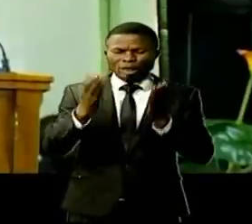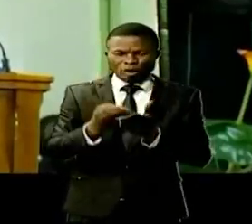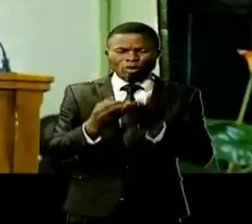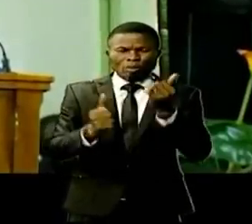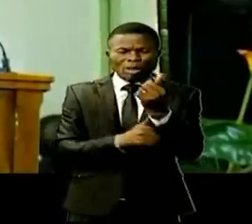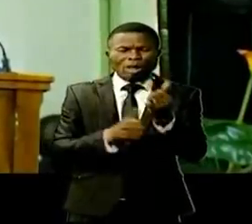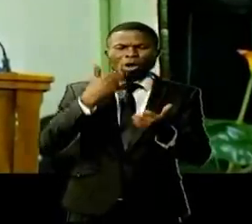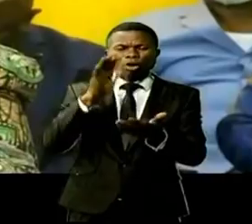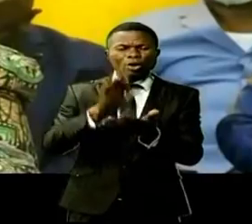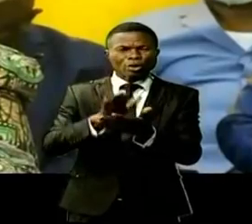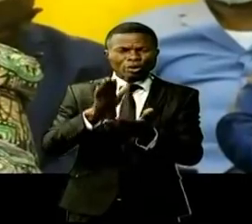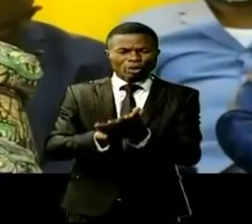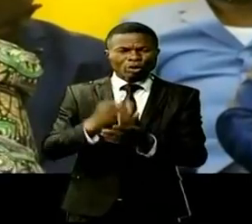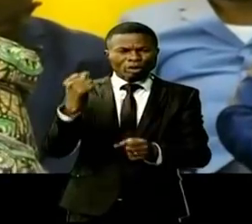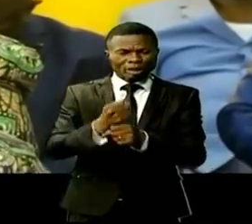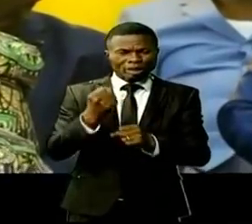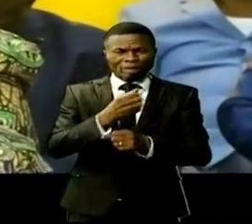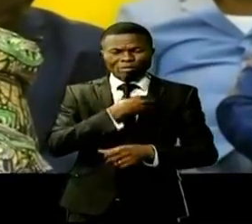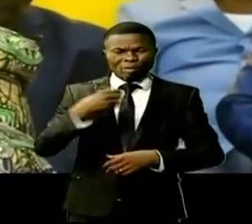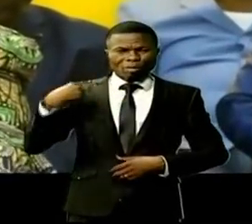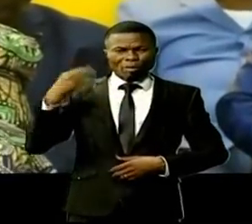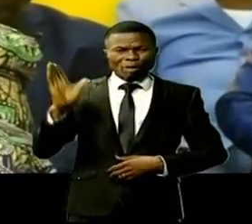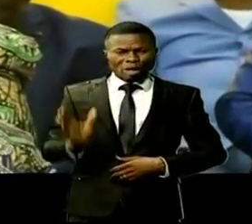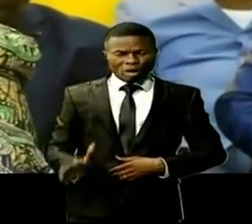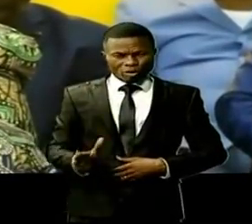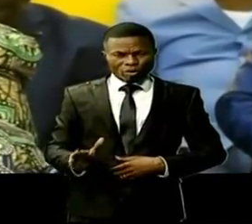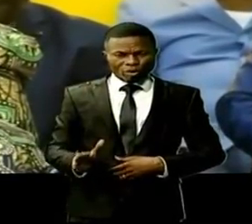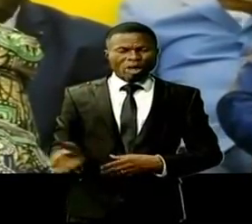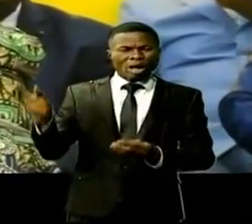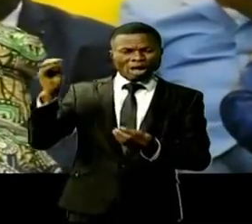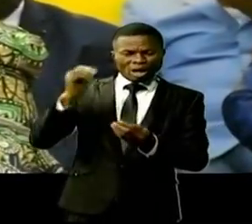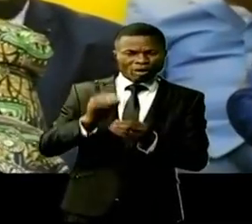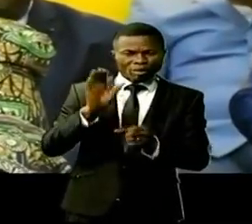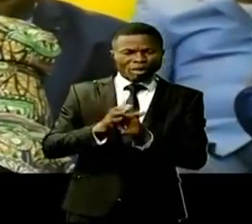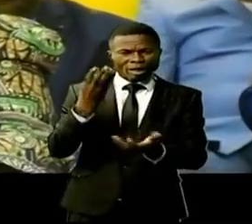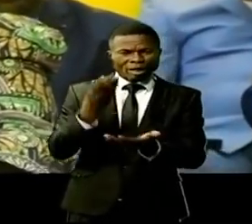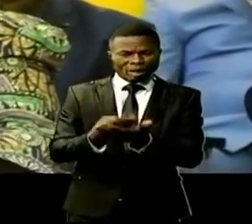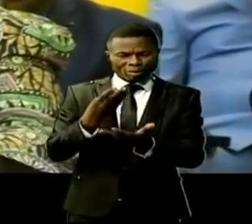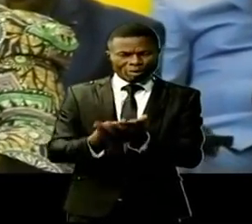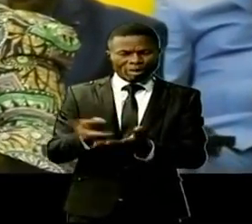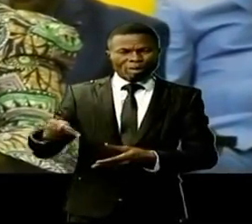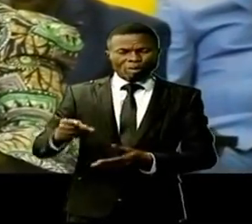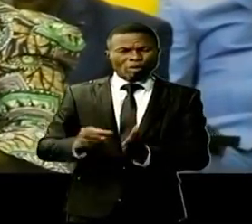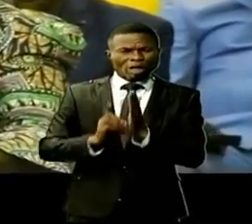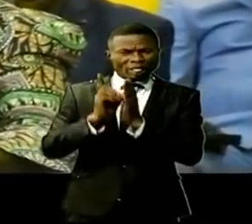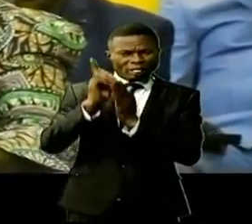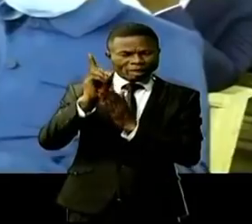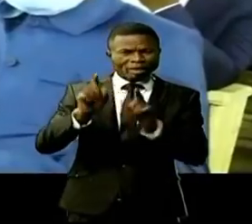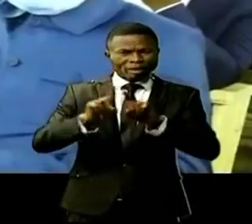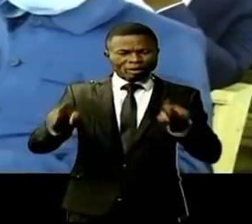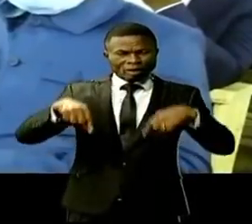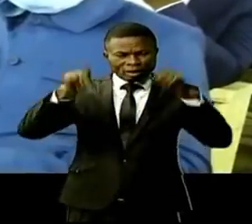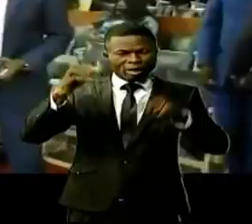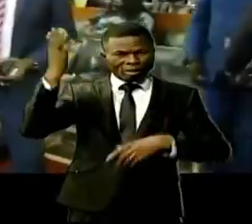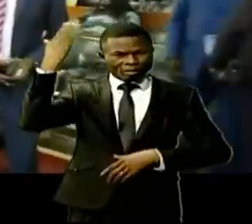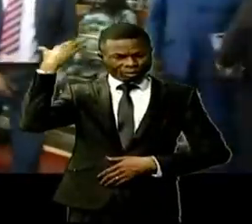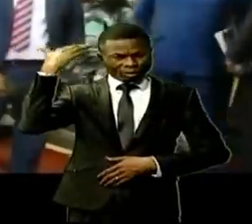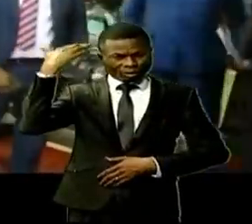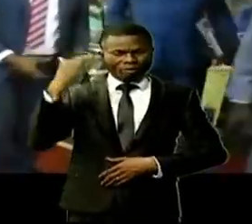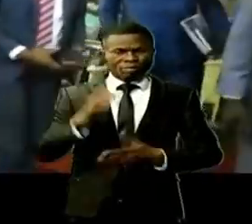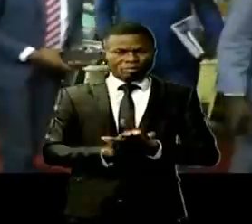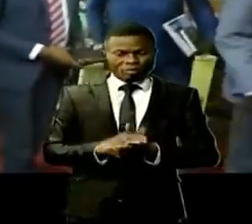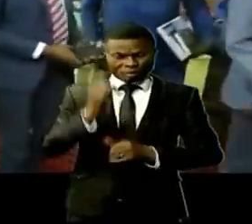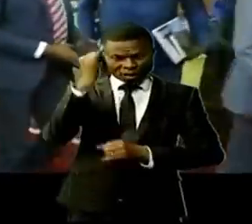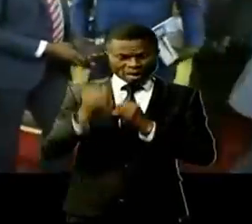efforts de Masuka à revoir toujours à la hausse le budget de la province, contrairement aux années d'avant. Au sortir